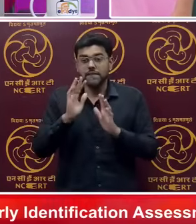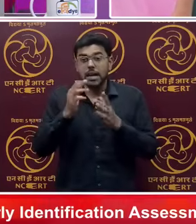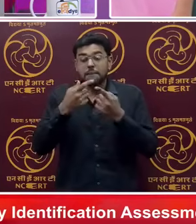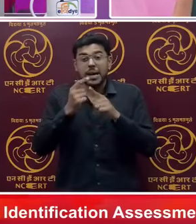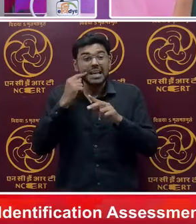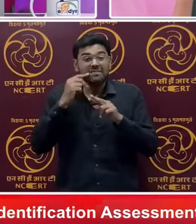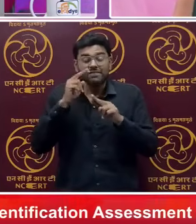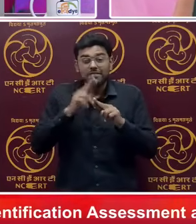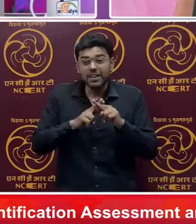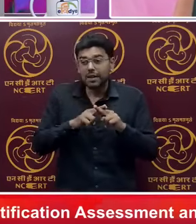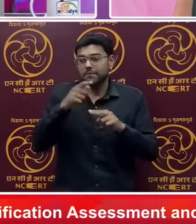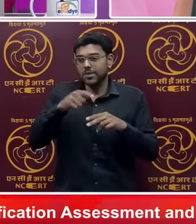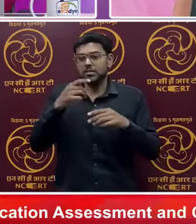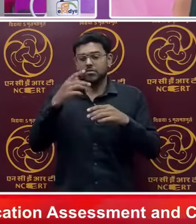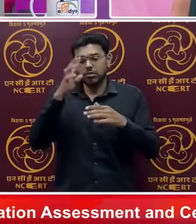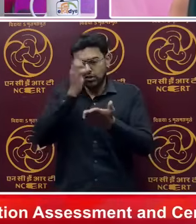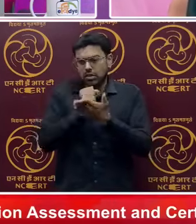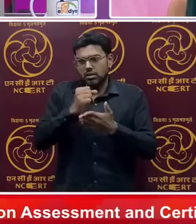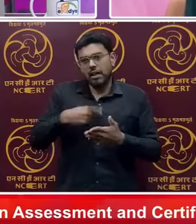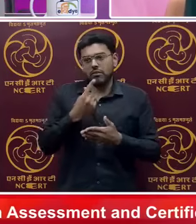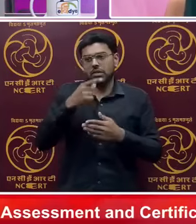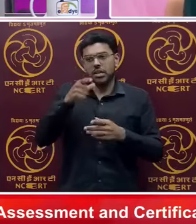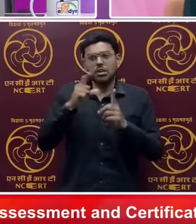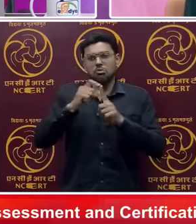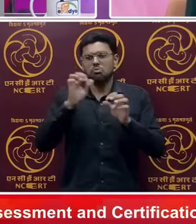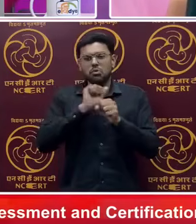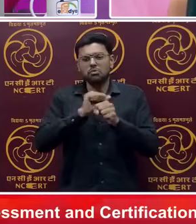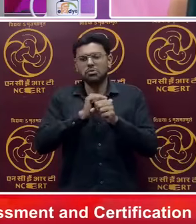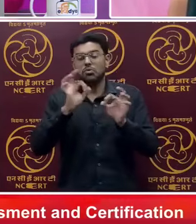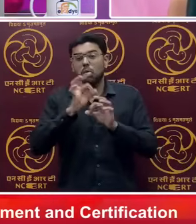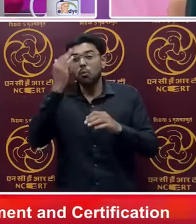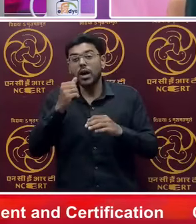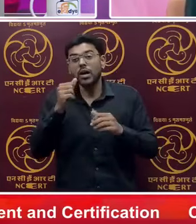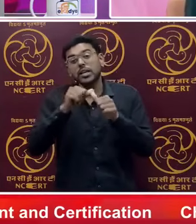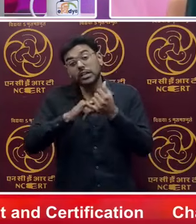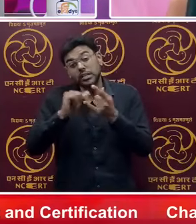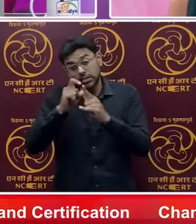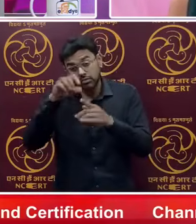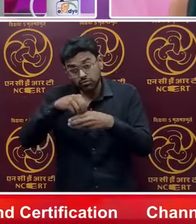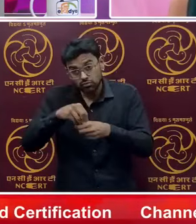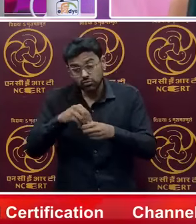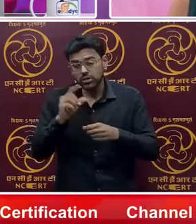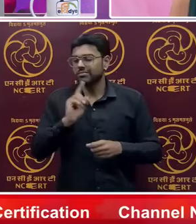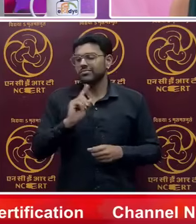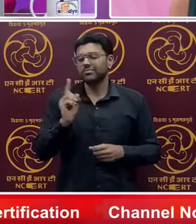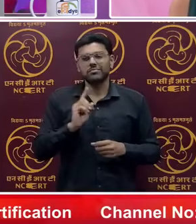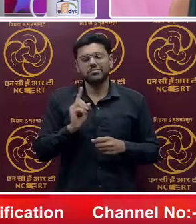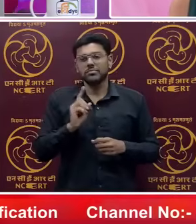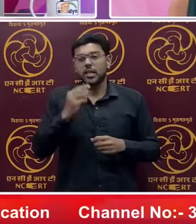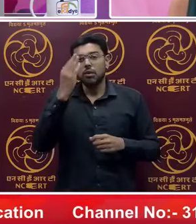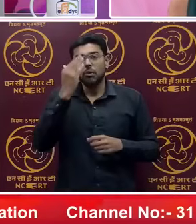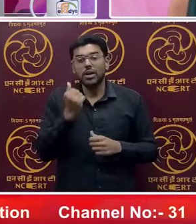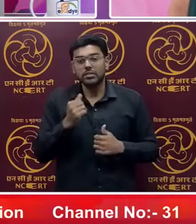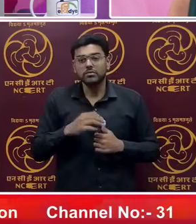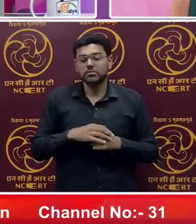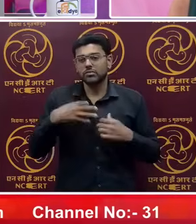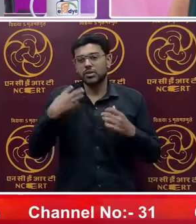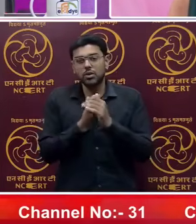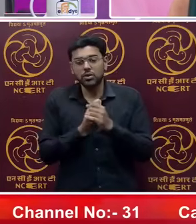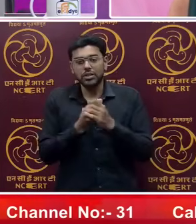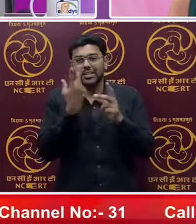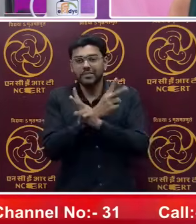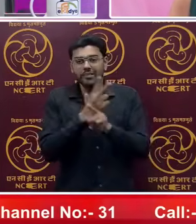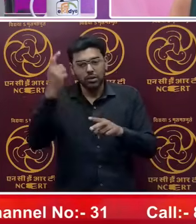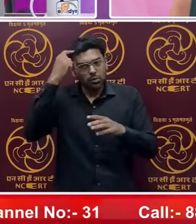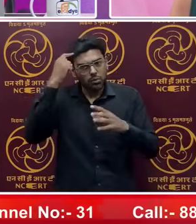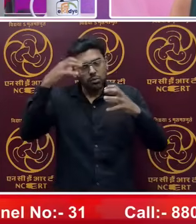from a space where you are just judging them that they can't do certain things because of the condition they are having. ऐसा नहीं करना चाहिए, because हम हर चीज़ को